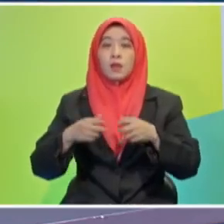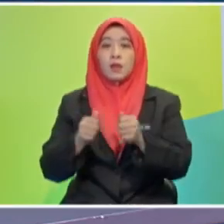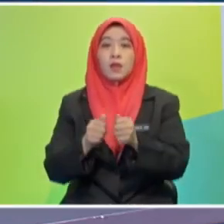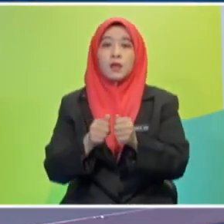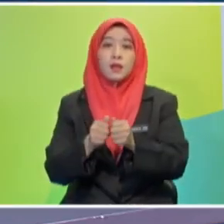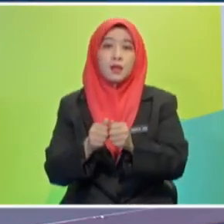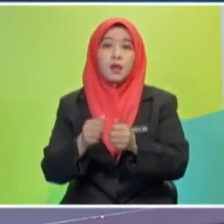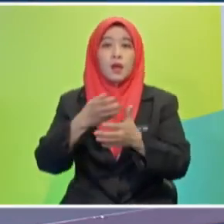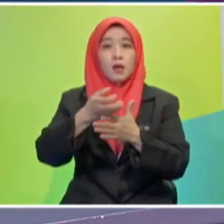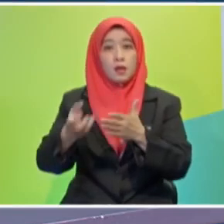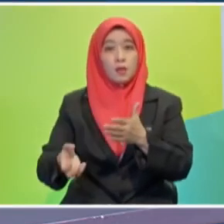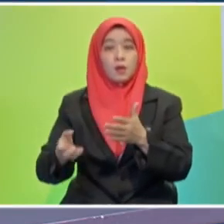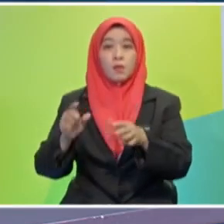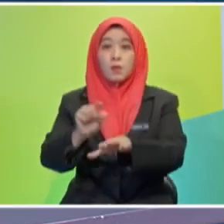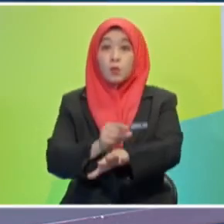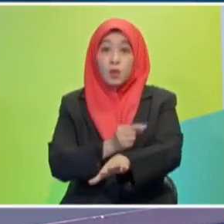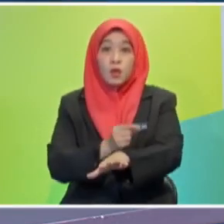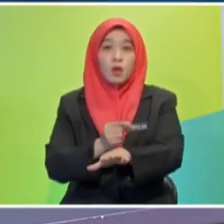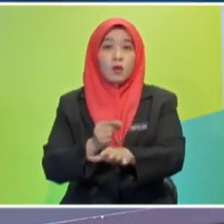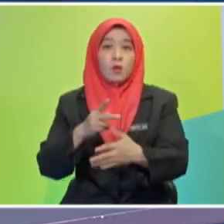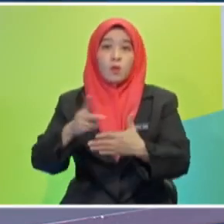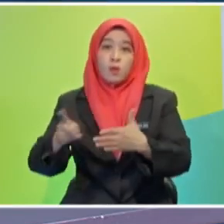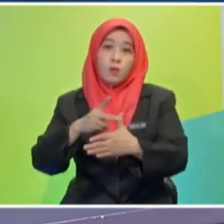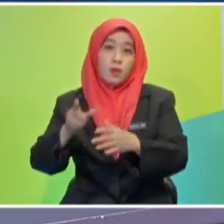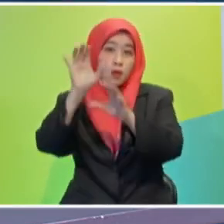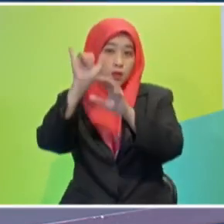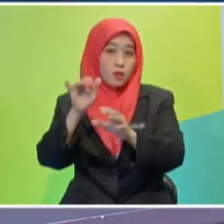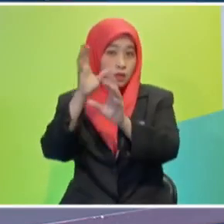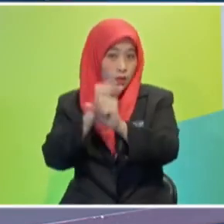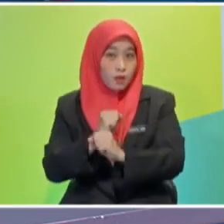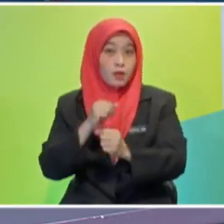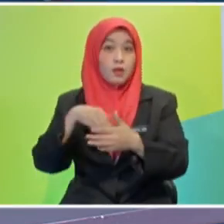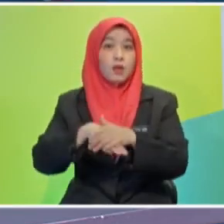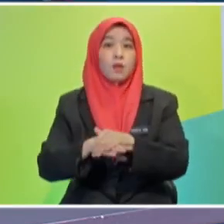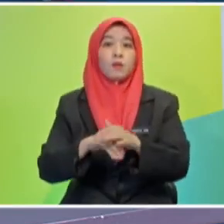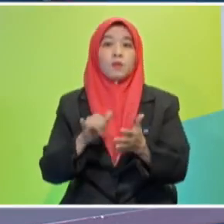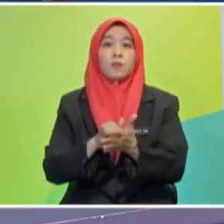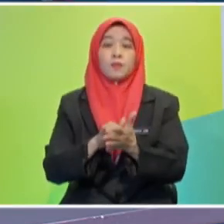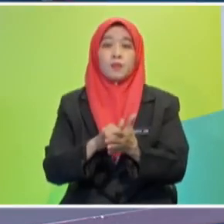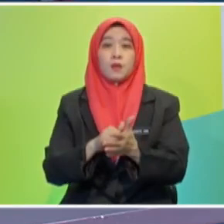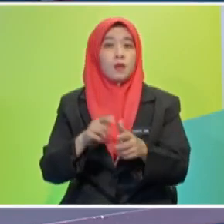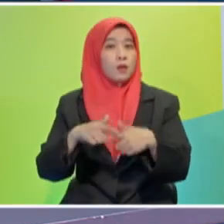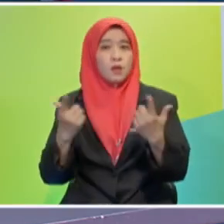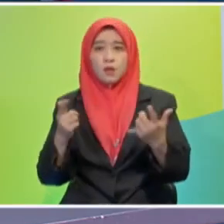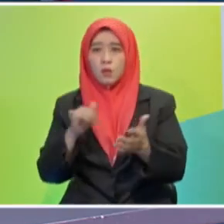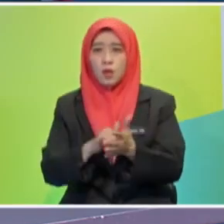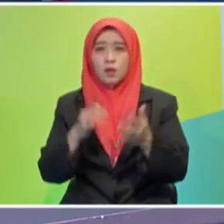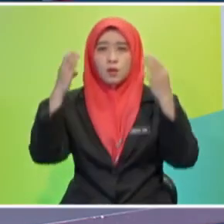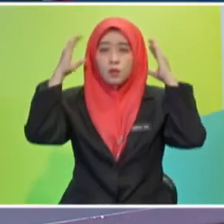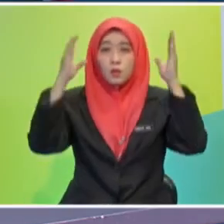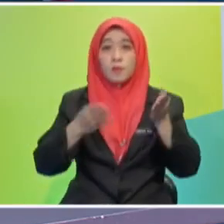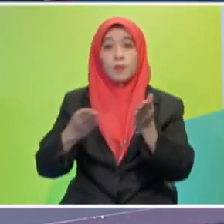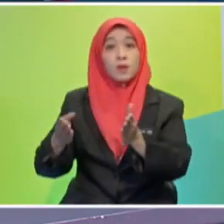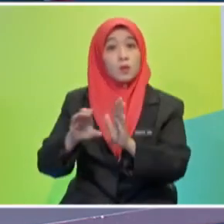menggunakan komponen-komponen yang terdapat dalam elemen elektromekanikal tu. Okey, selain pada tu, saya pada cikgu bagi